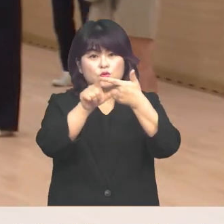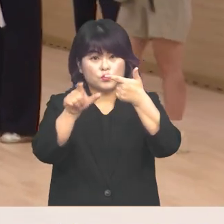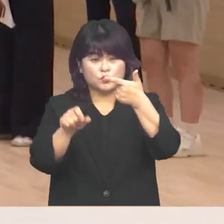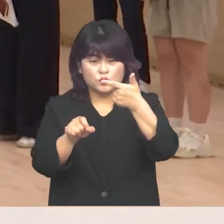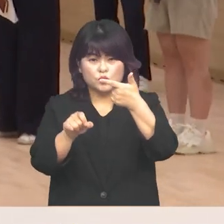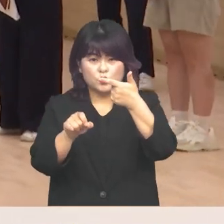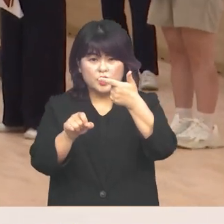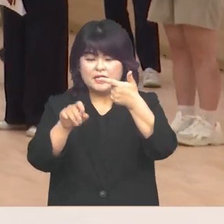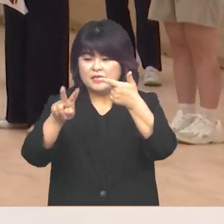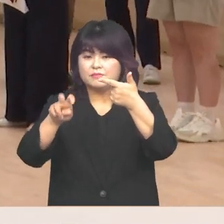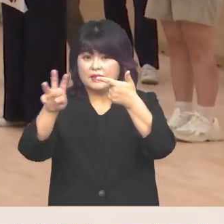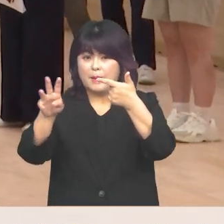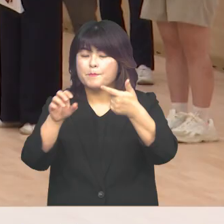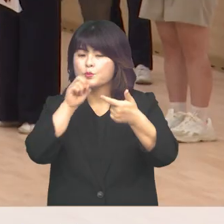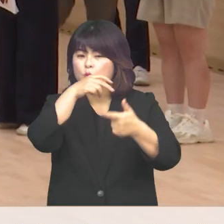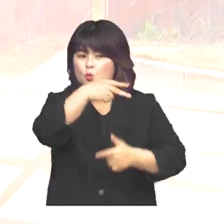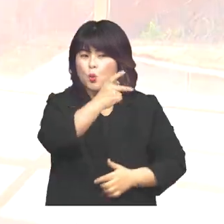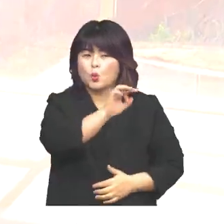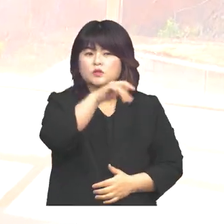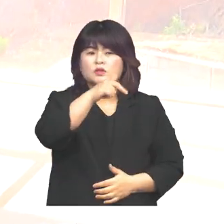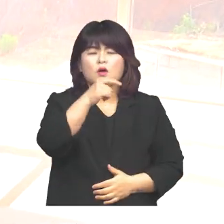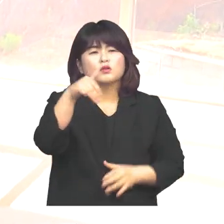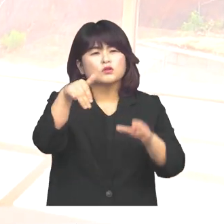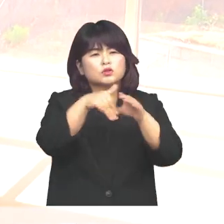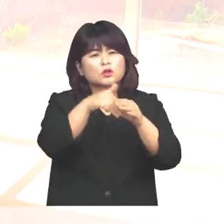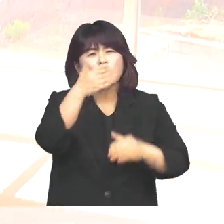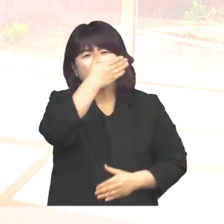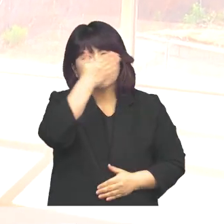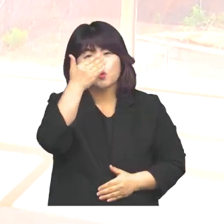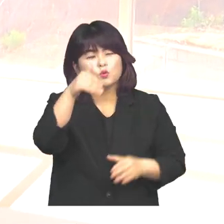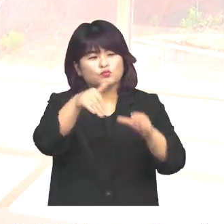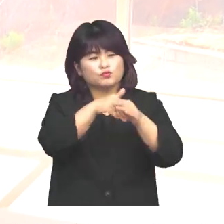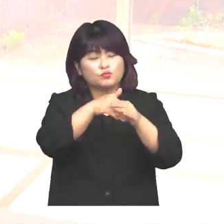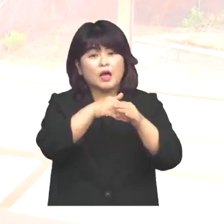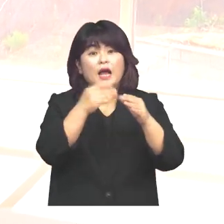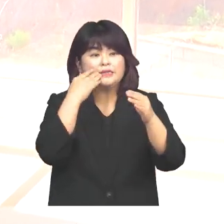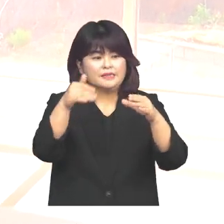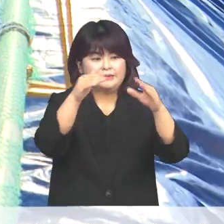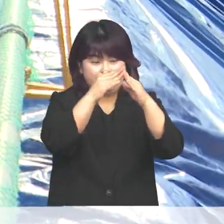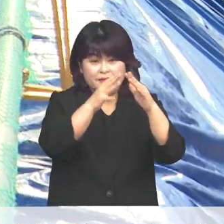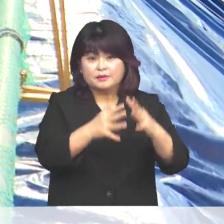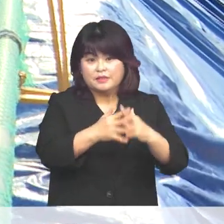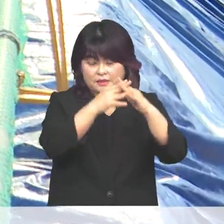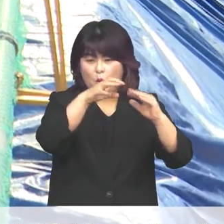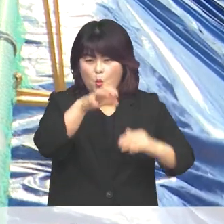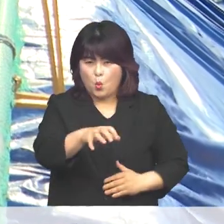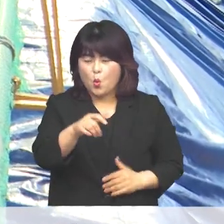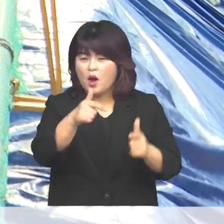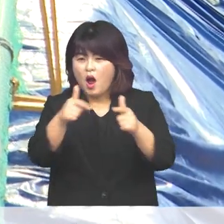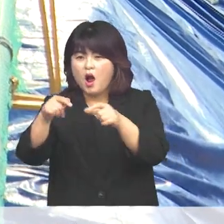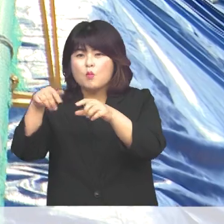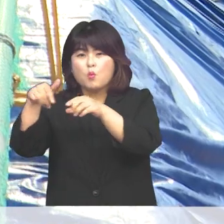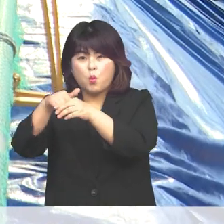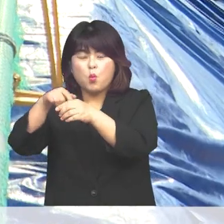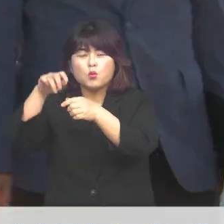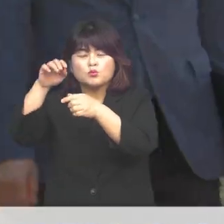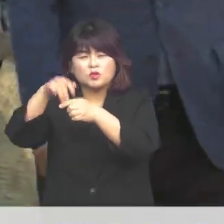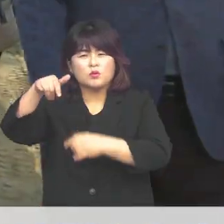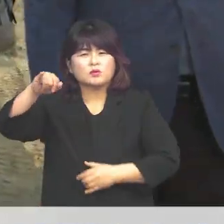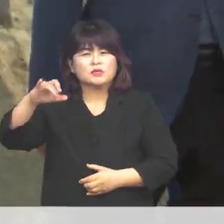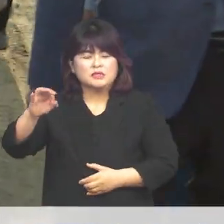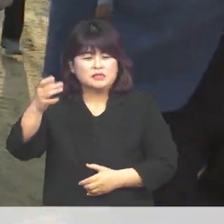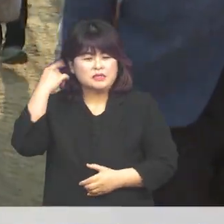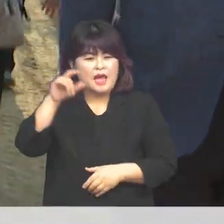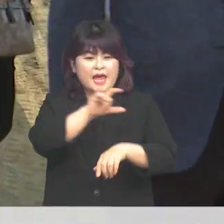이상일 용인특례시장은 지난 23일 동천 청소년 문화의집 건립 현장, 옛 기흥중 다목적 체육시설 건설